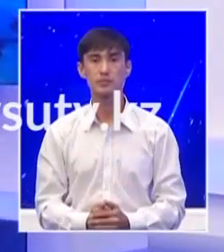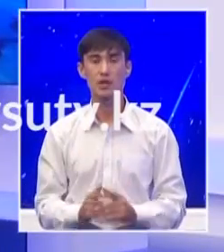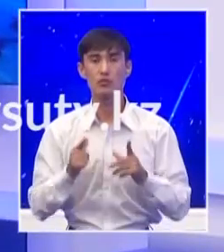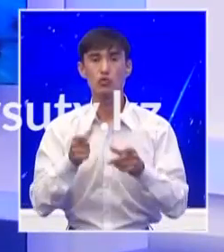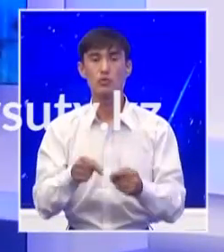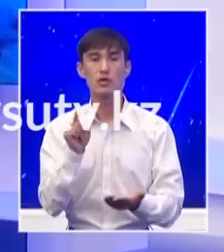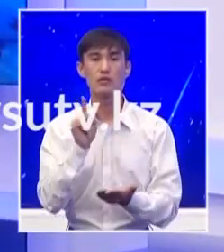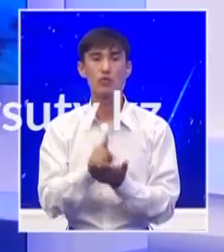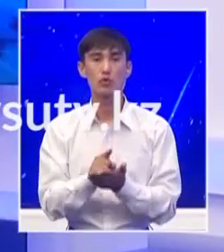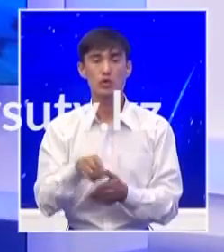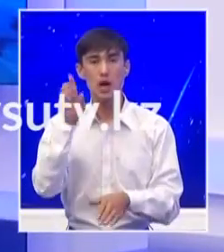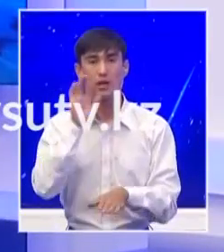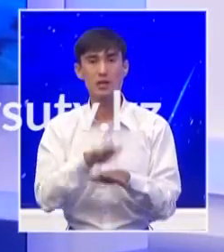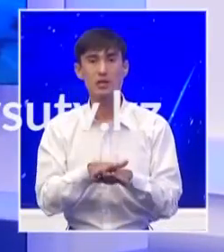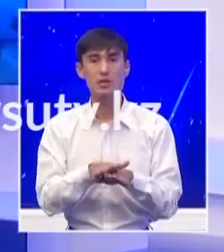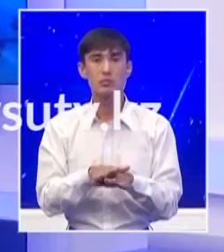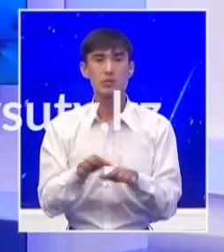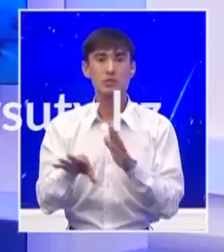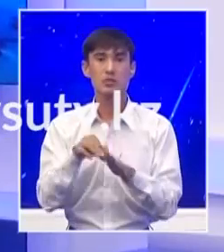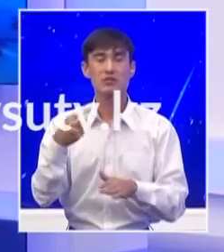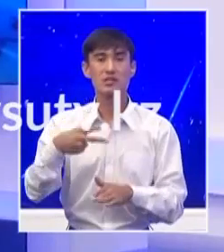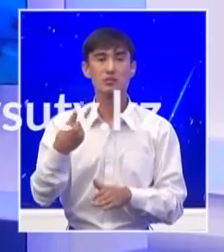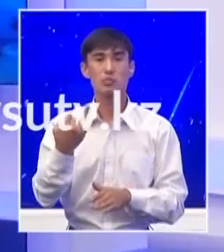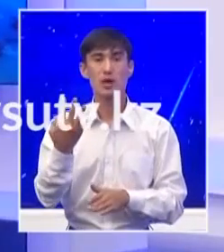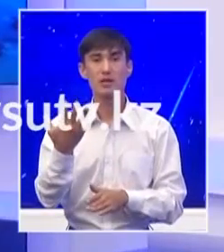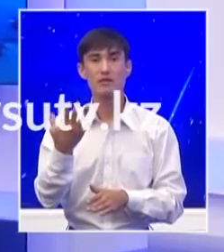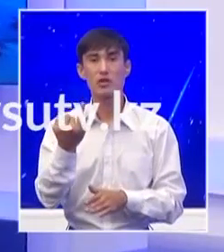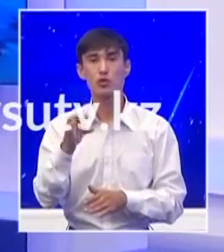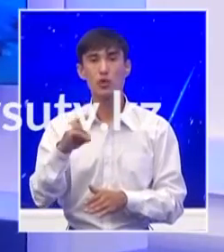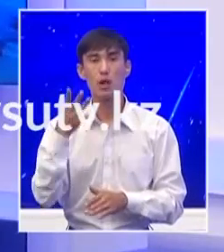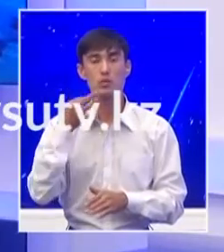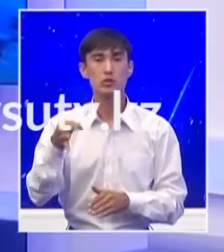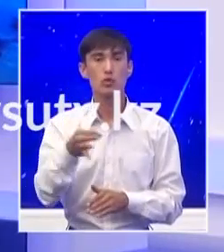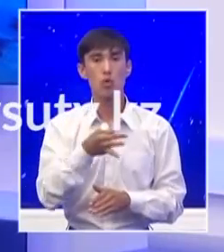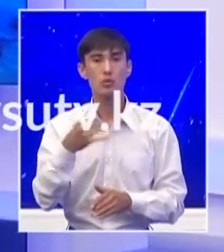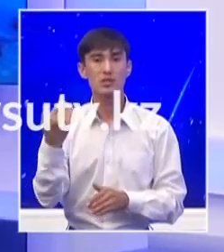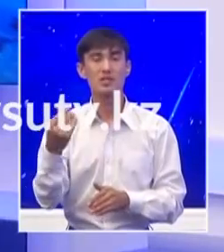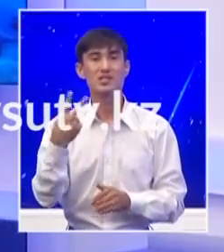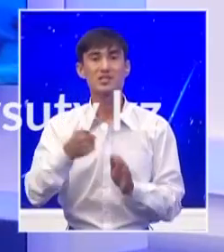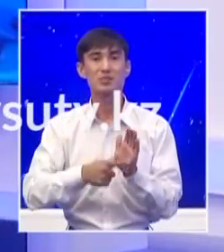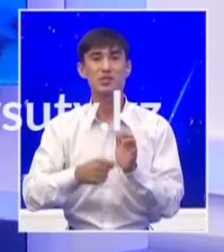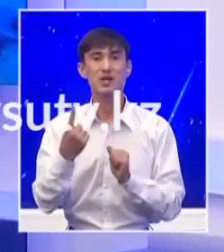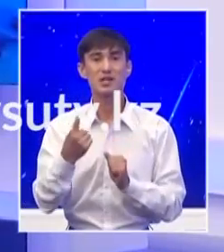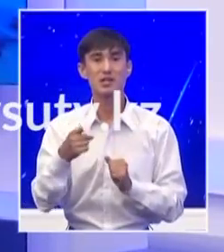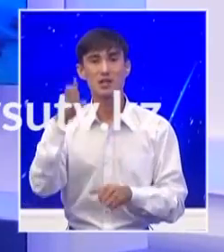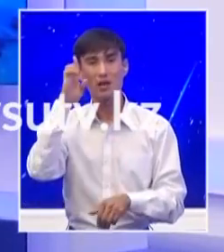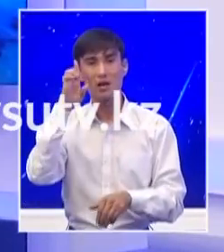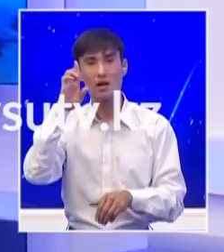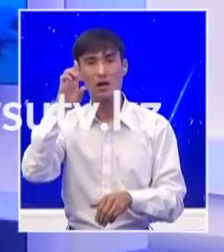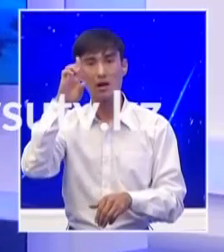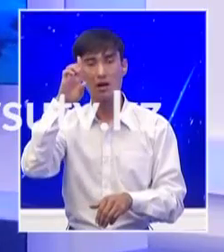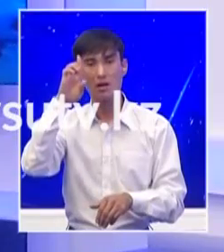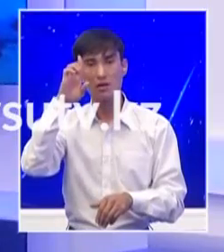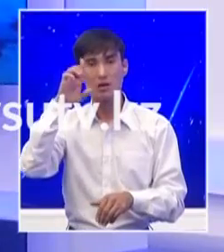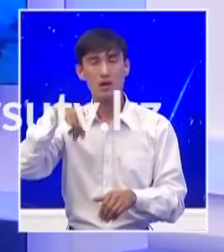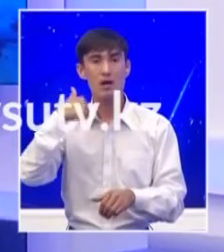Вступили в должности акимы, избранные 25 июля. По Алматинской области их 71. Глава региона, поздравляя